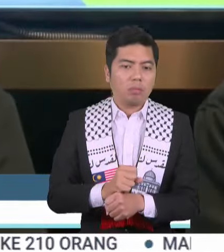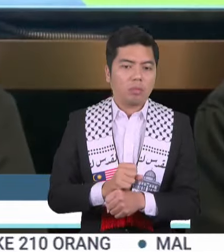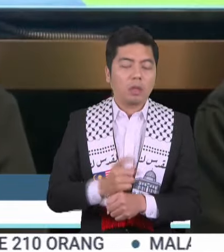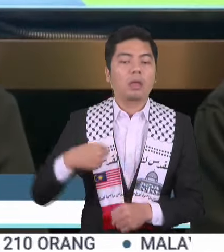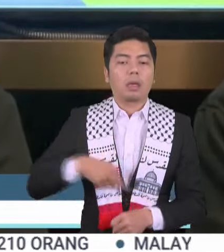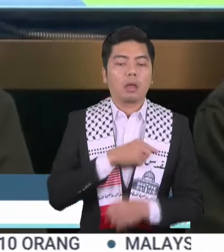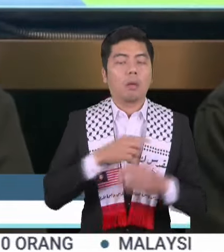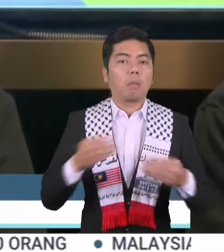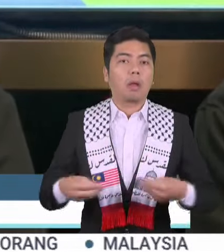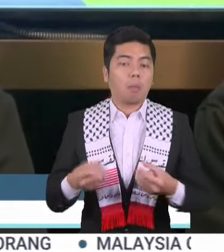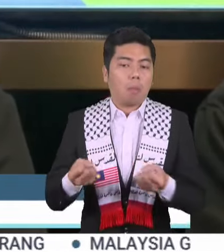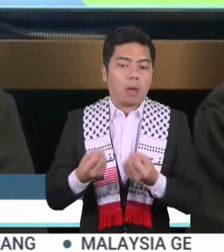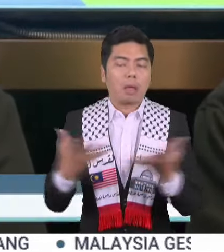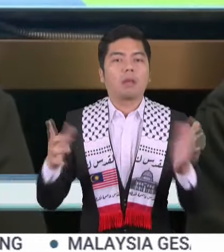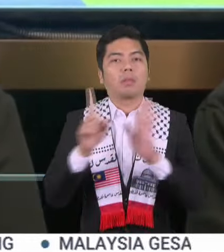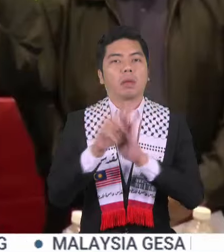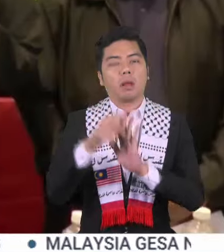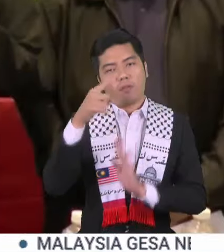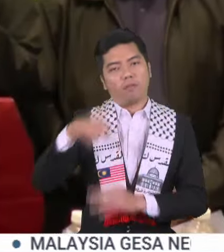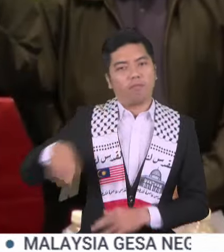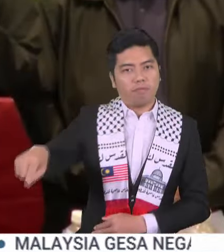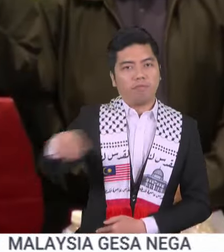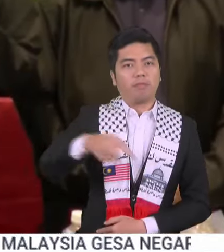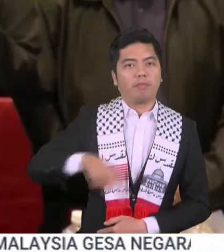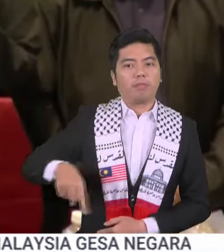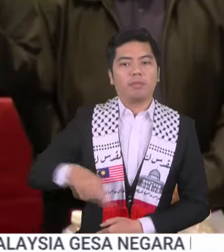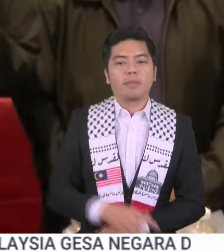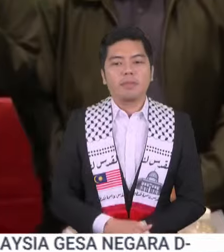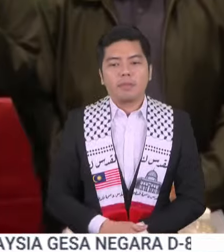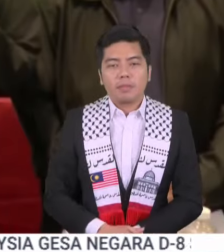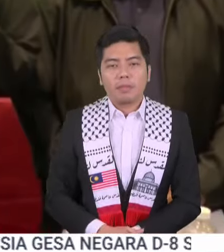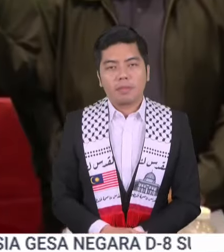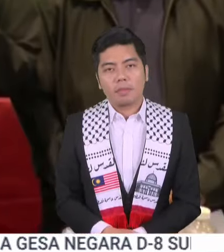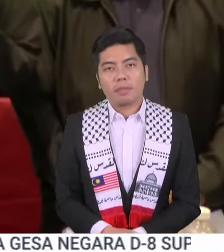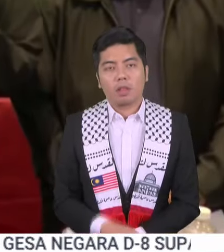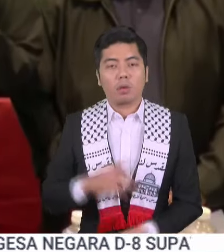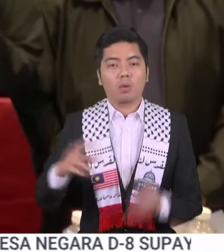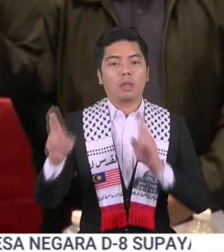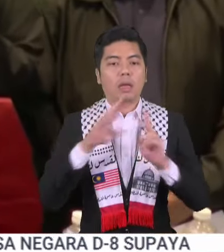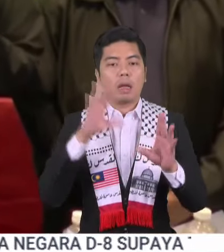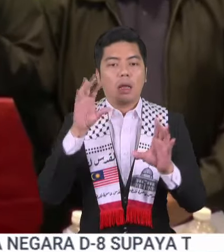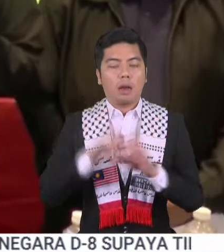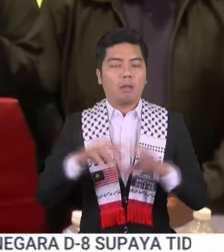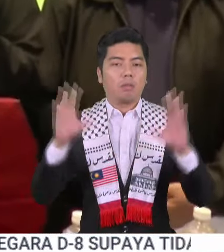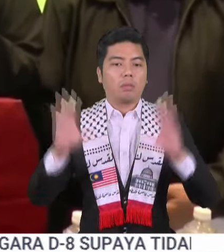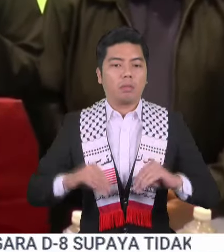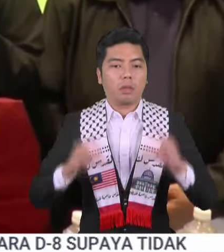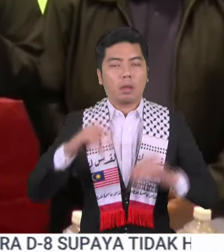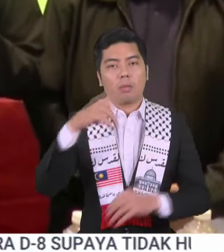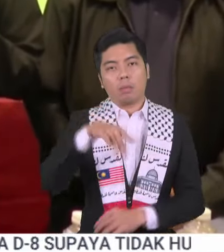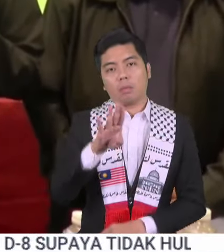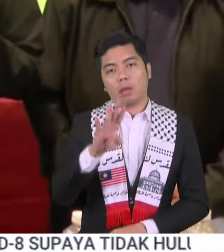Kita nak bagi banyakkan minit untuk diorang semua. Beliau berkata demikian selepas mesyuarat jawatan kuasa